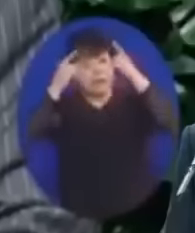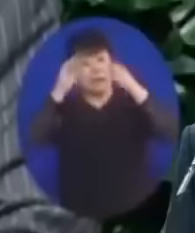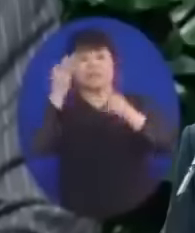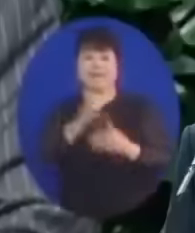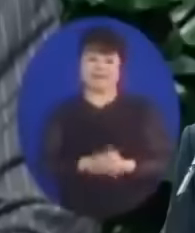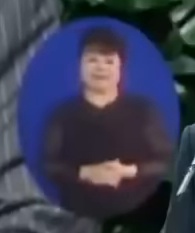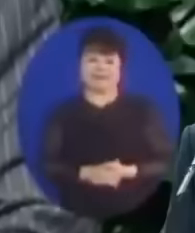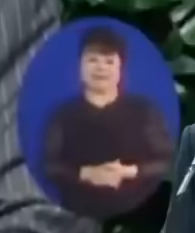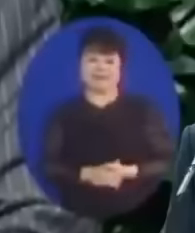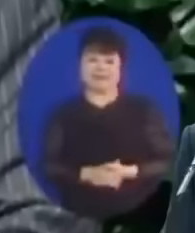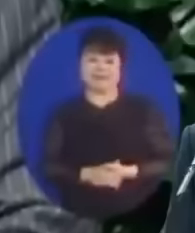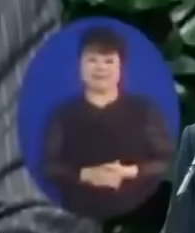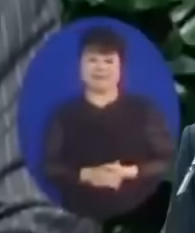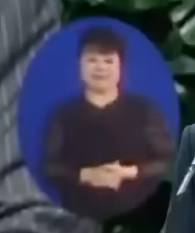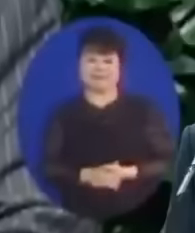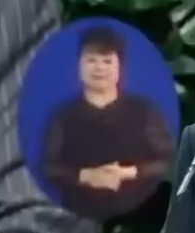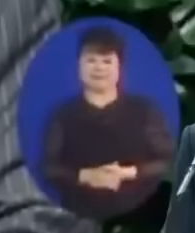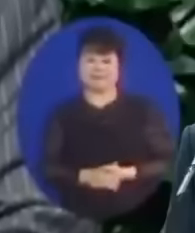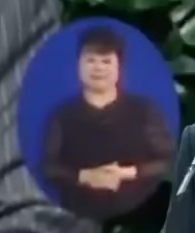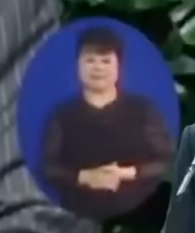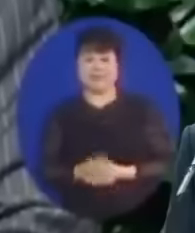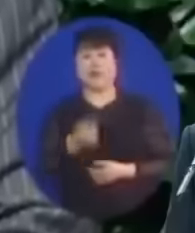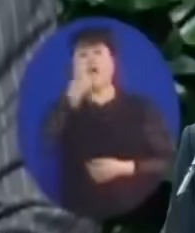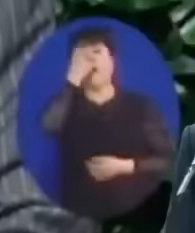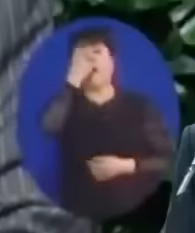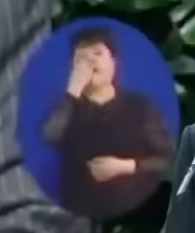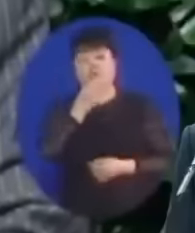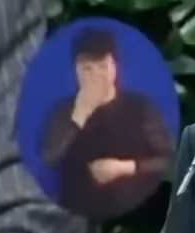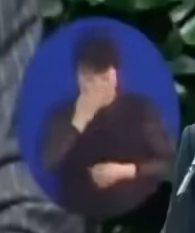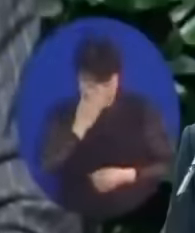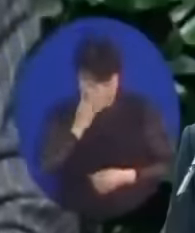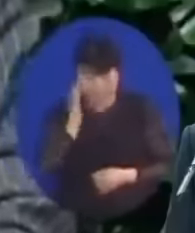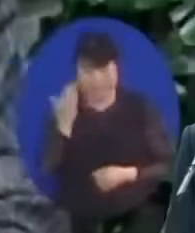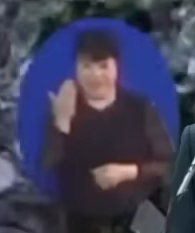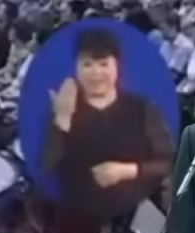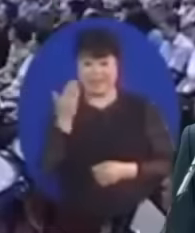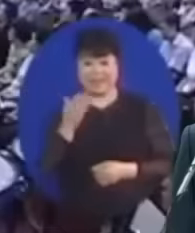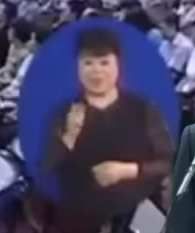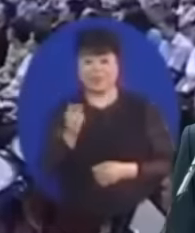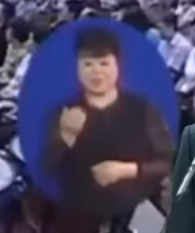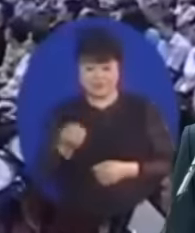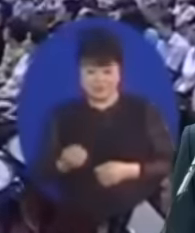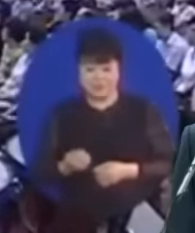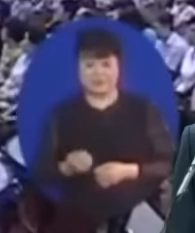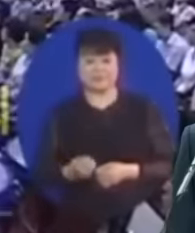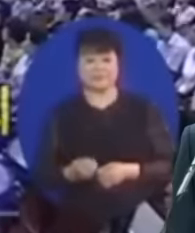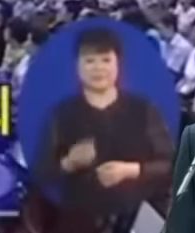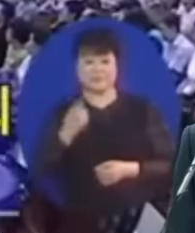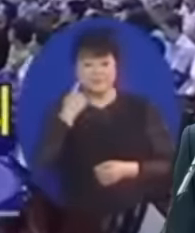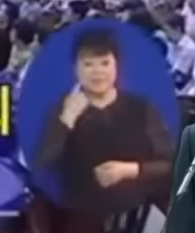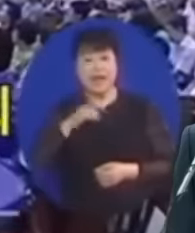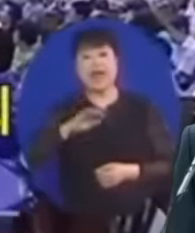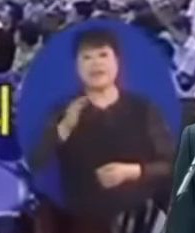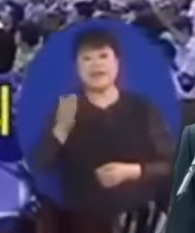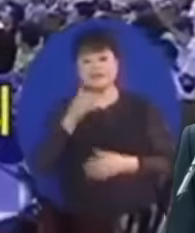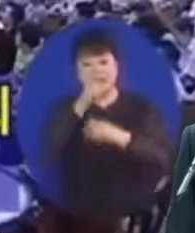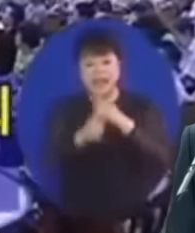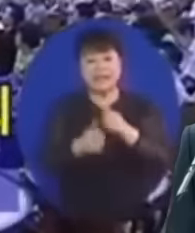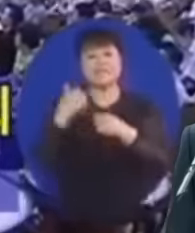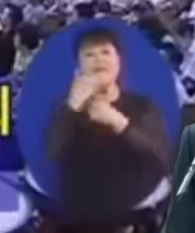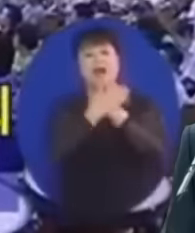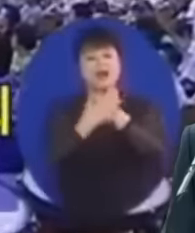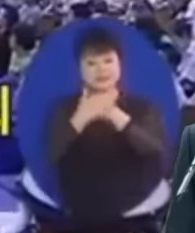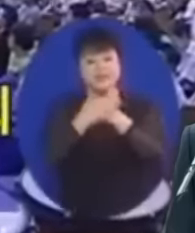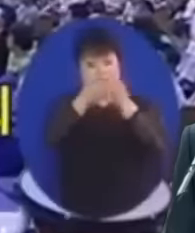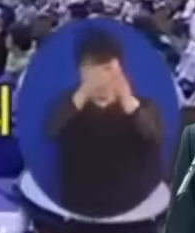깨닫게 되고 식시하게 되고 겸손하게 되는 것입니다. 고린도전서 15장 10절에 그러나 내가 나된 것은 하나님의